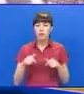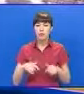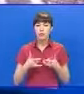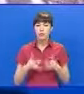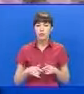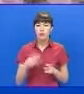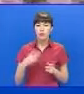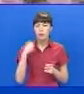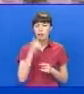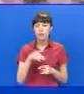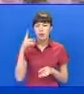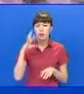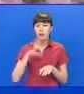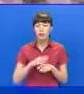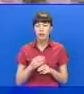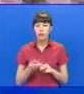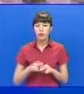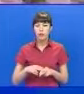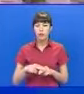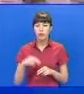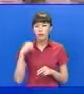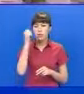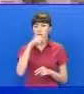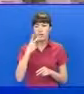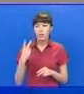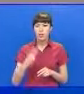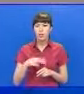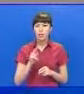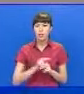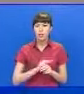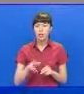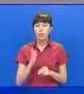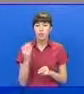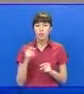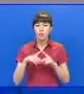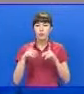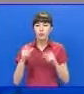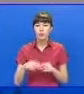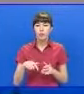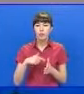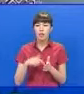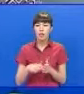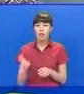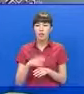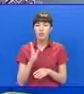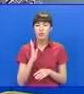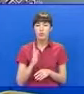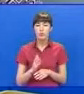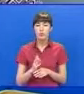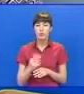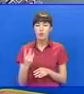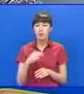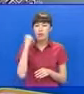20 жылдан бері бас ауырады. Сондықтан жылына 2 рет ем қабылдайды. Бұрын мұнда емхана болмағасын қала орталығына сабылатын едік, дейді ол. Міне,